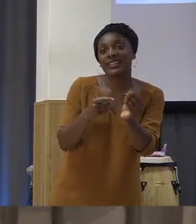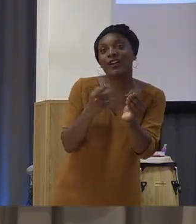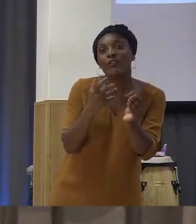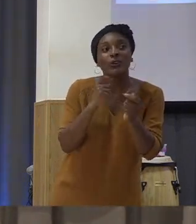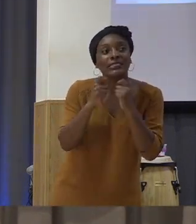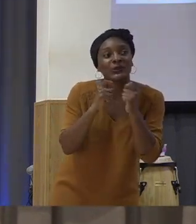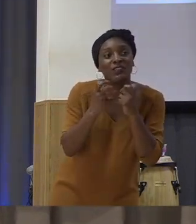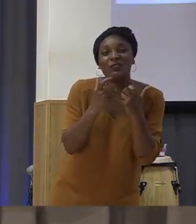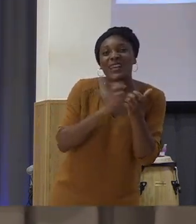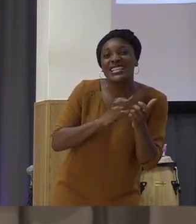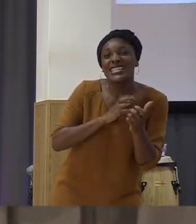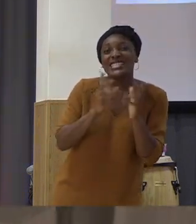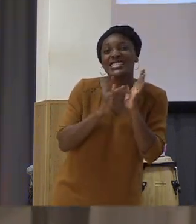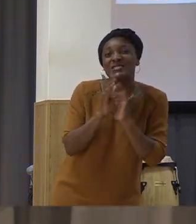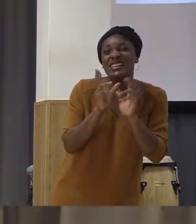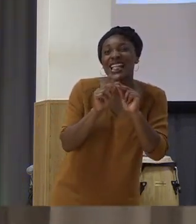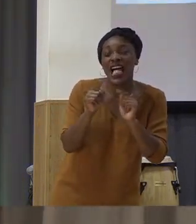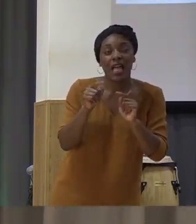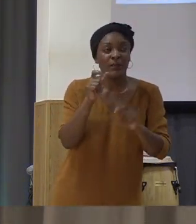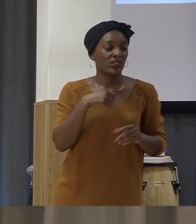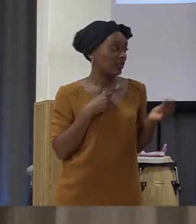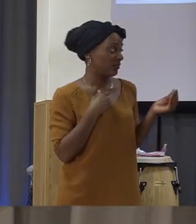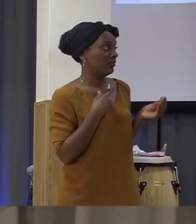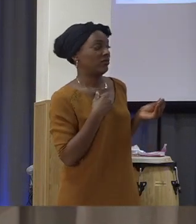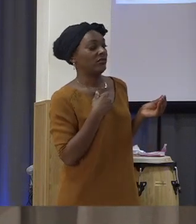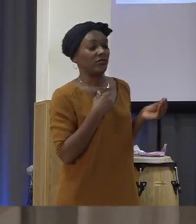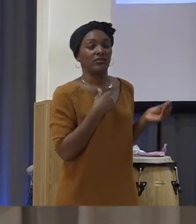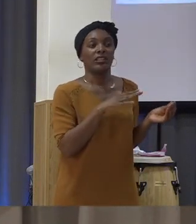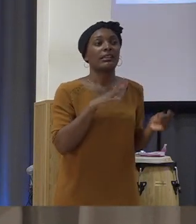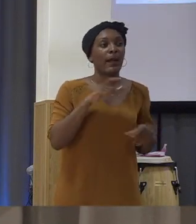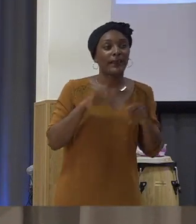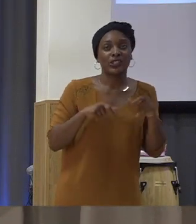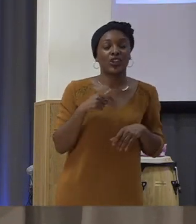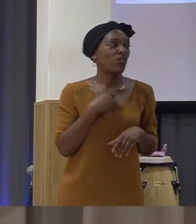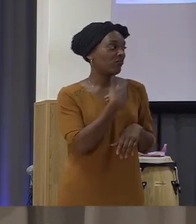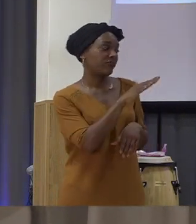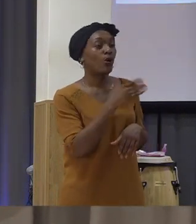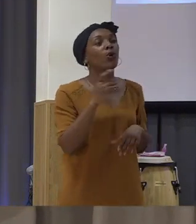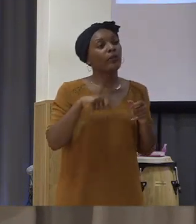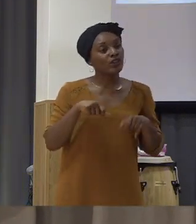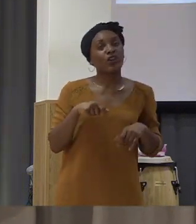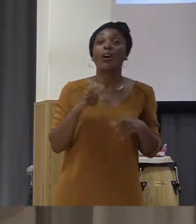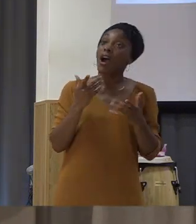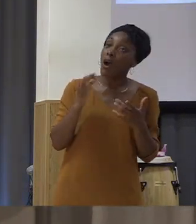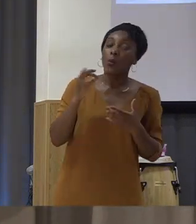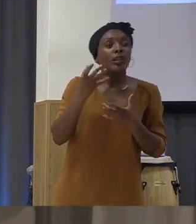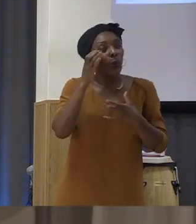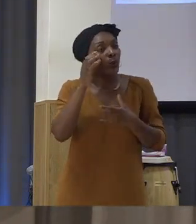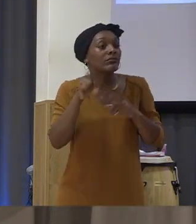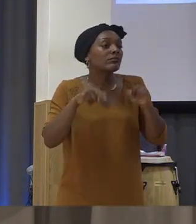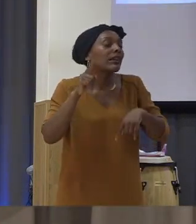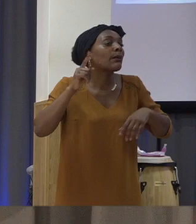de lui communiquer quelque chose de la part de Dieu. C'est pas simple, il y en a qui sont plus doués que d'autres dans ce domaine-là. Moi, dans ce domaine-là, je